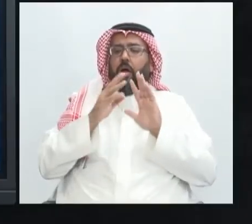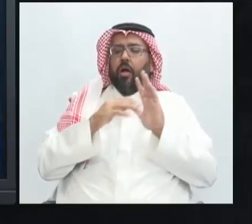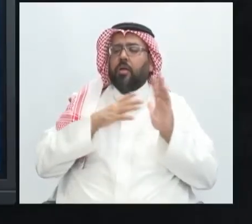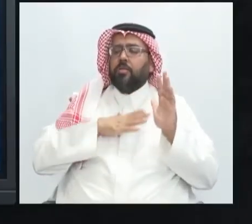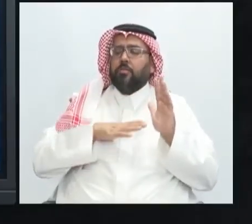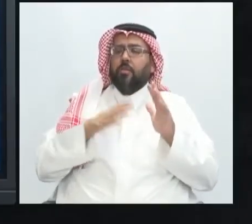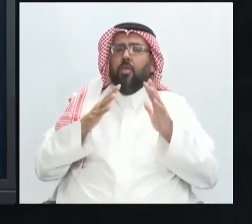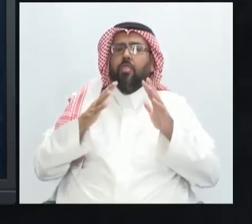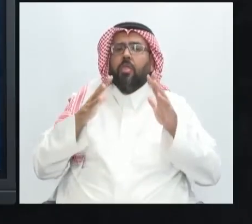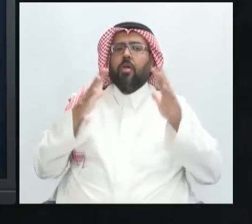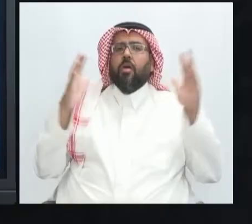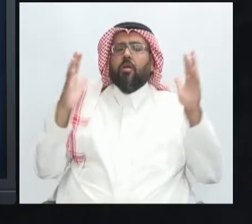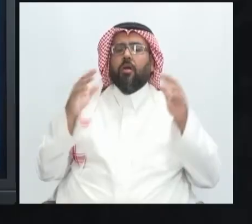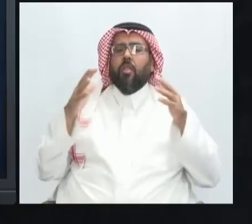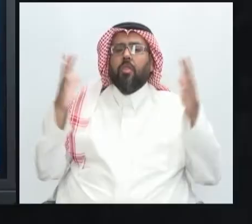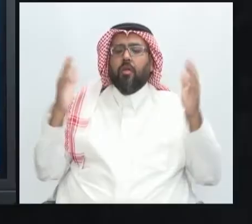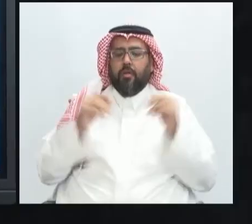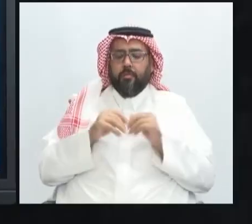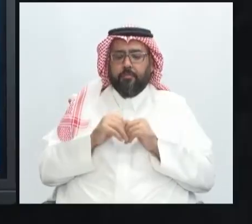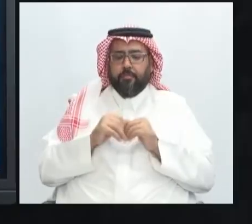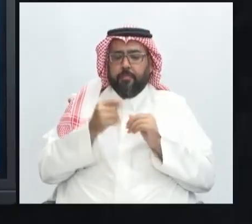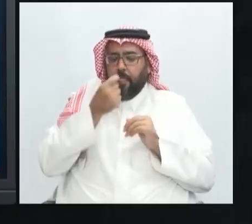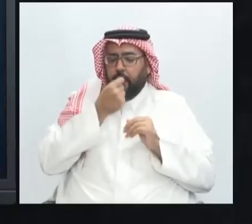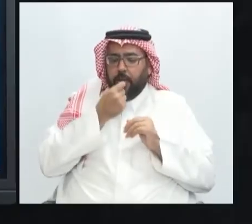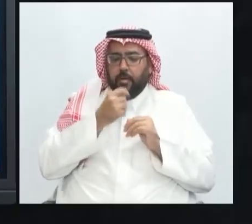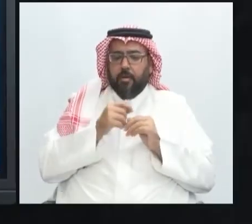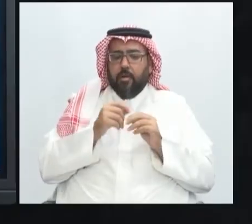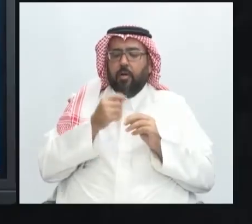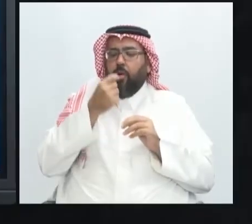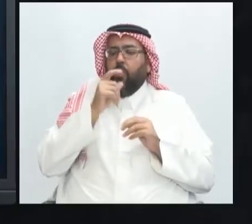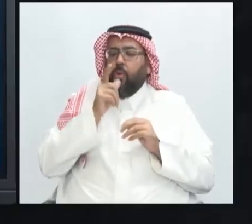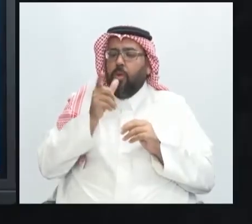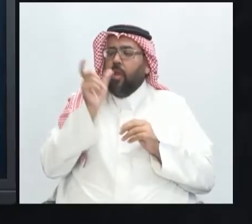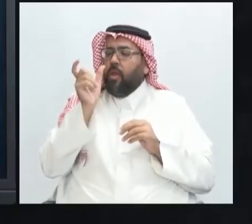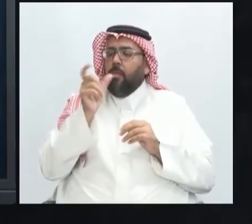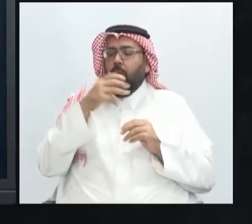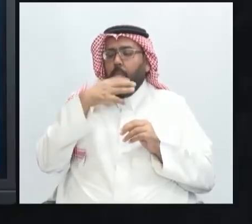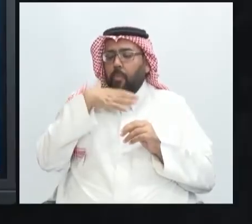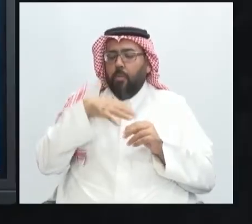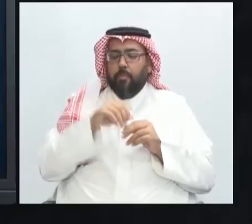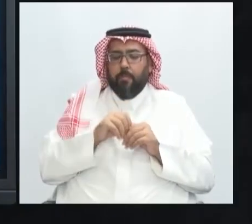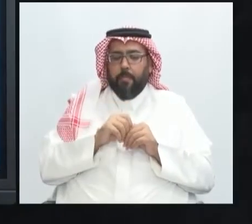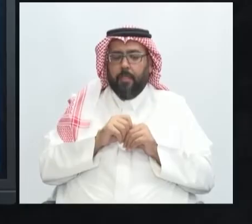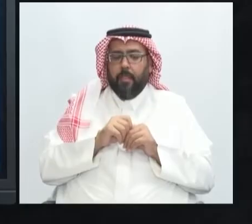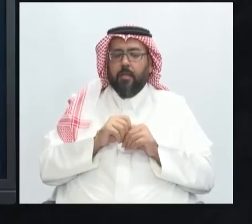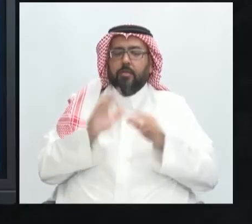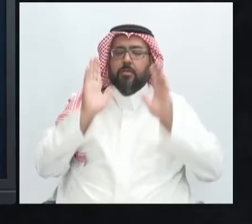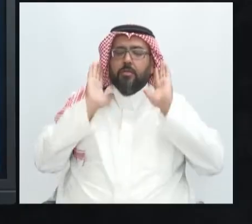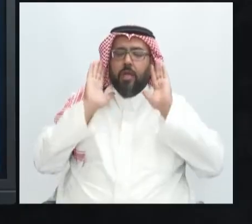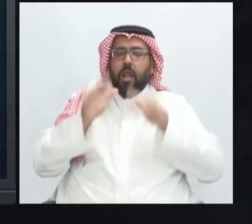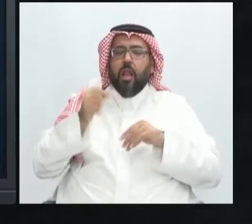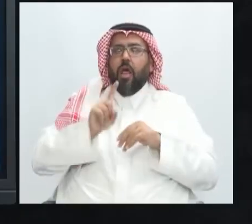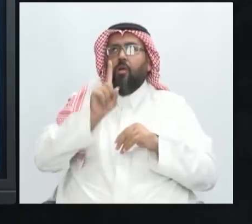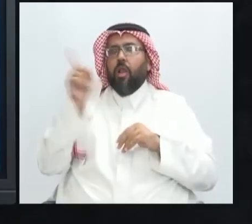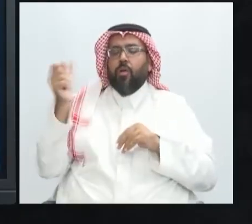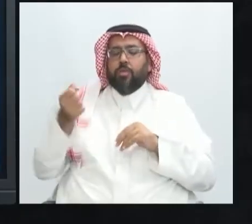وعظيم فضل الصبر كثيره في القران الكريم وفي احاديث النبي صلى الله عليه وسلم ماذا تقولون لا سمعتهم اسم النبي